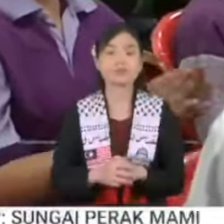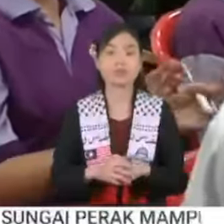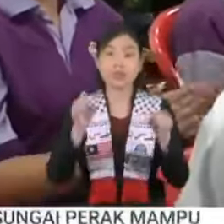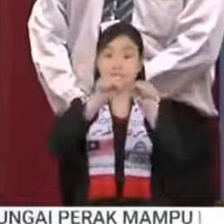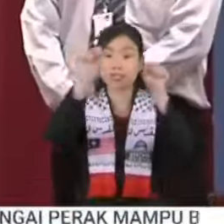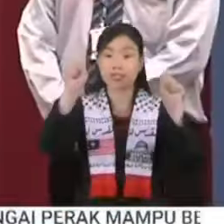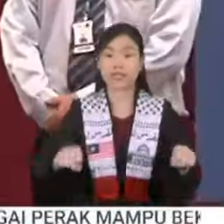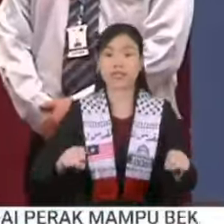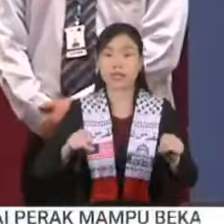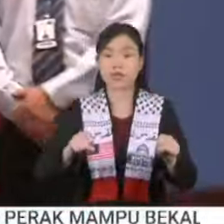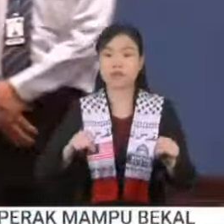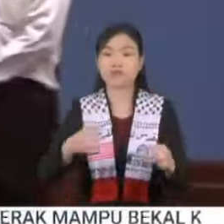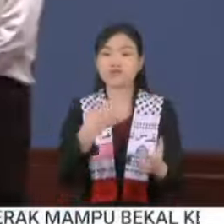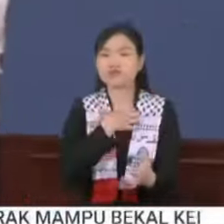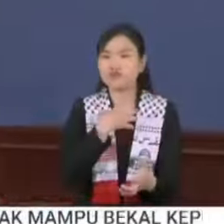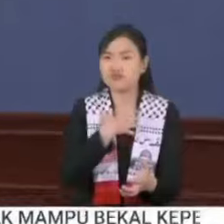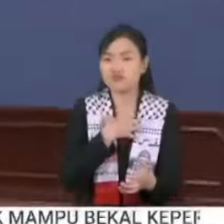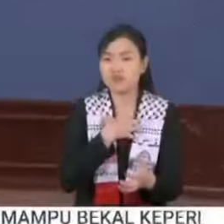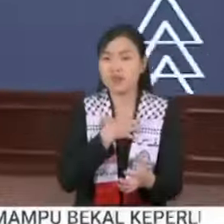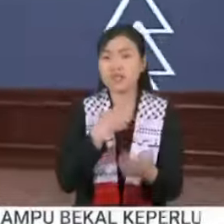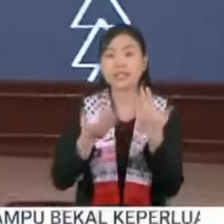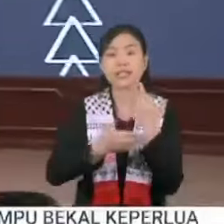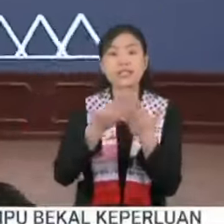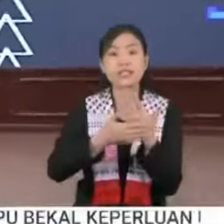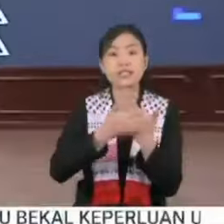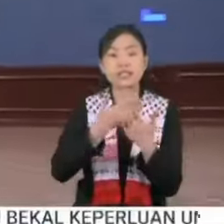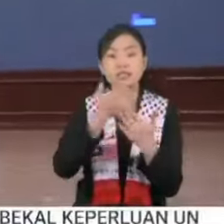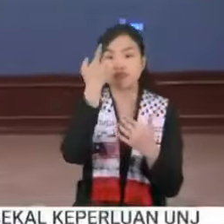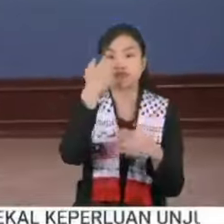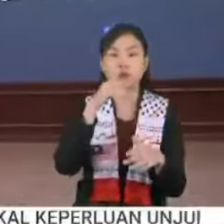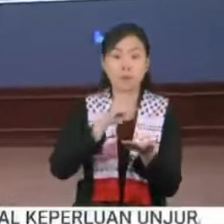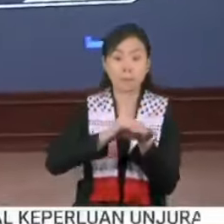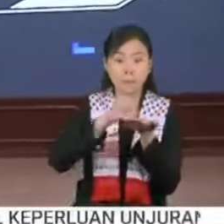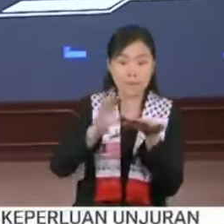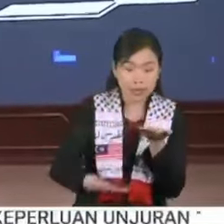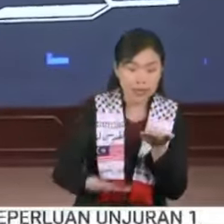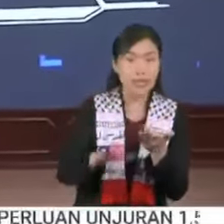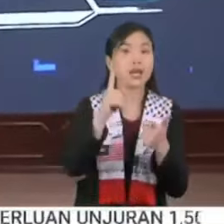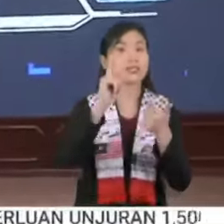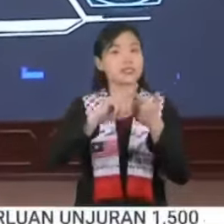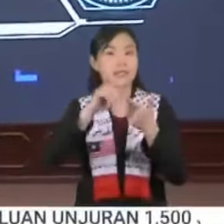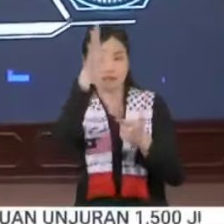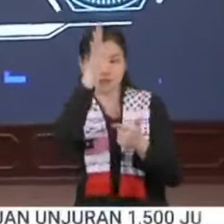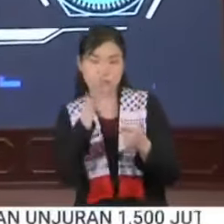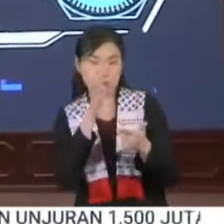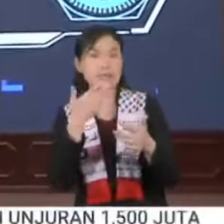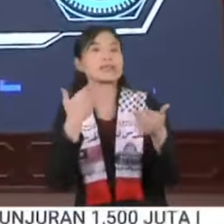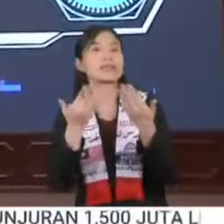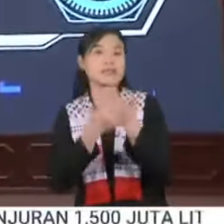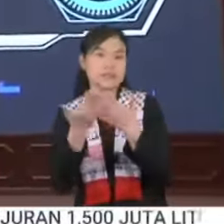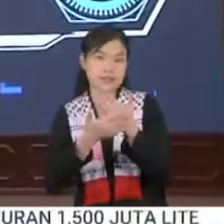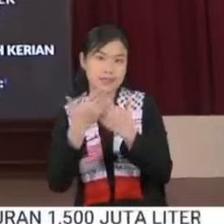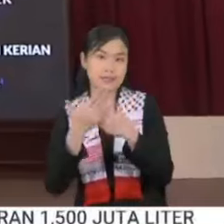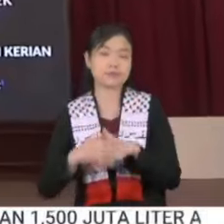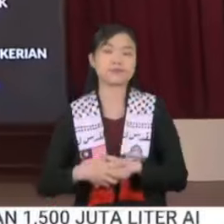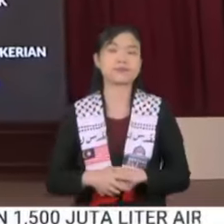sistem penyaluran aduan juga diperkasa bagi memudahkan akses kepada pelajar dan ibu bapa.